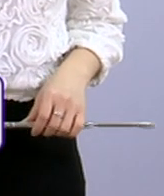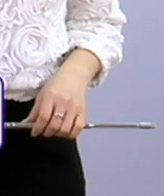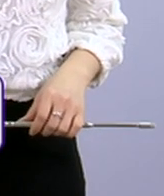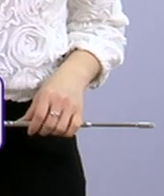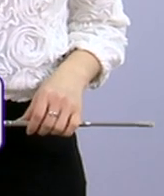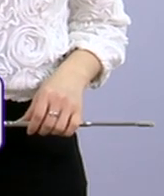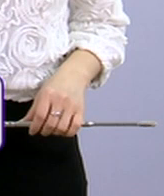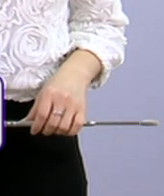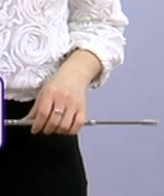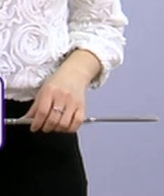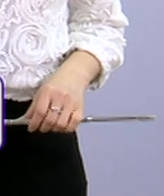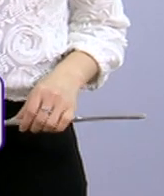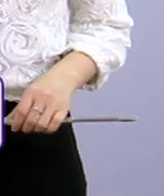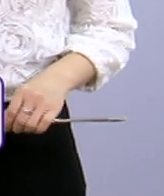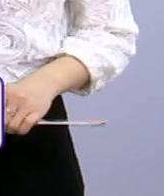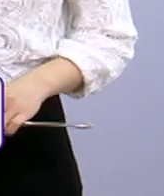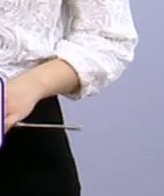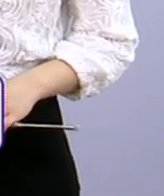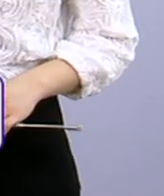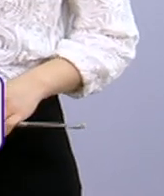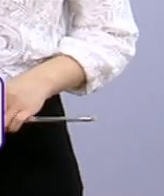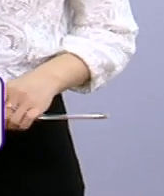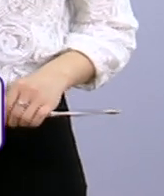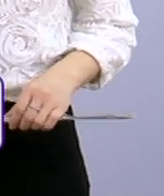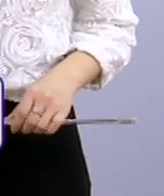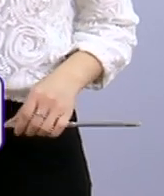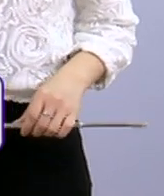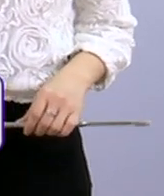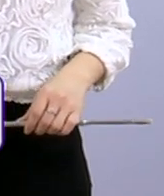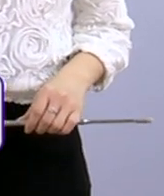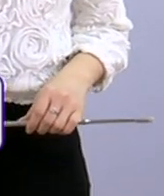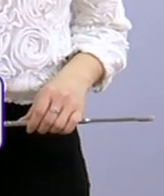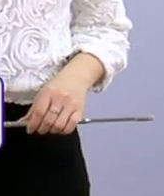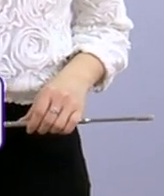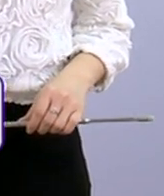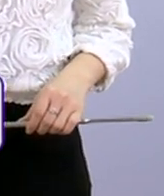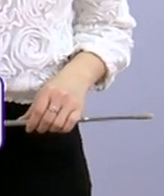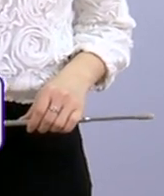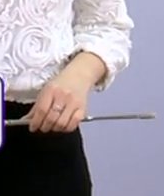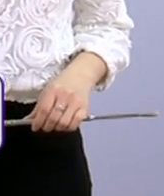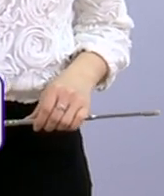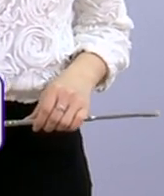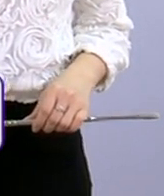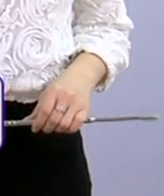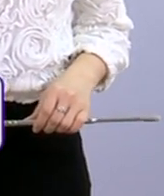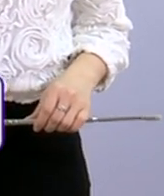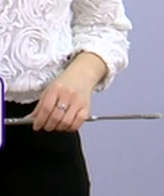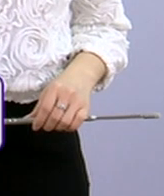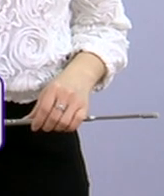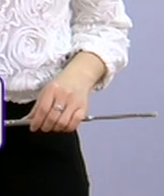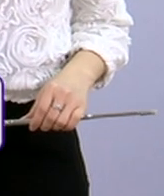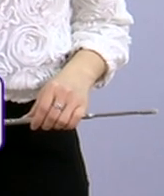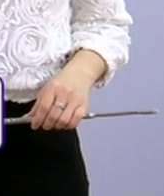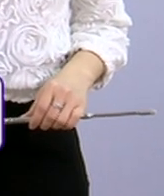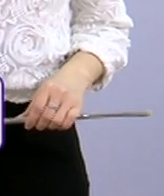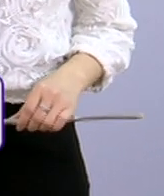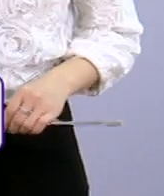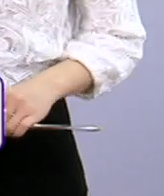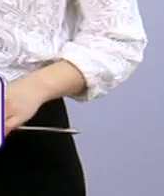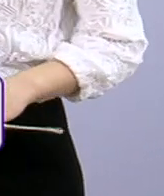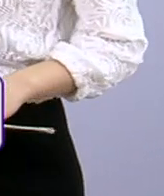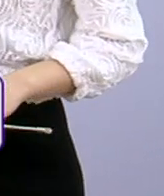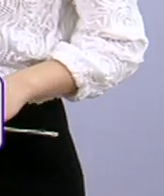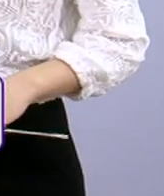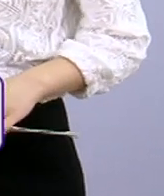Балалар, көріп отырғаныңыздай, мына есімдіктің барлығына can модальды етістігі бірде қолданылады. For